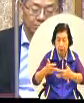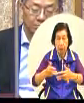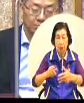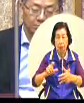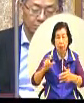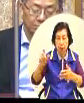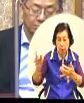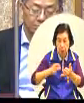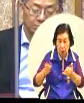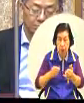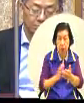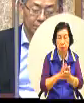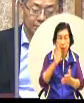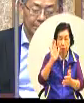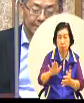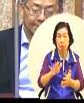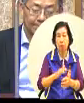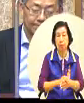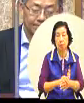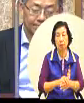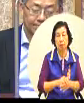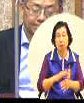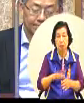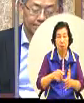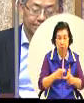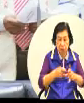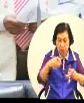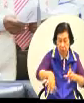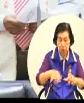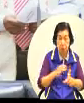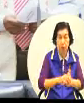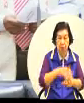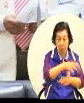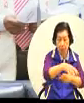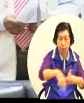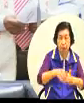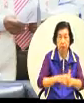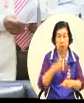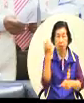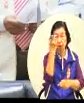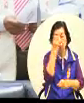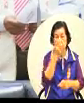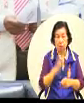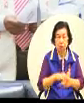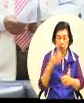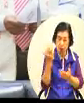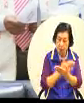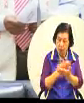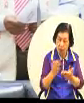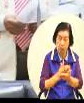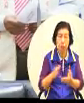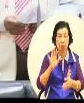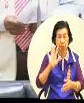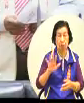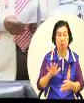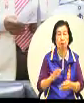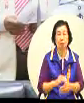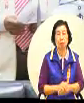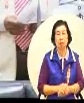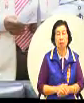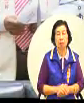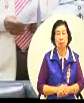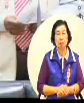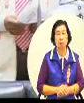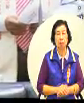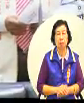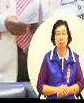在那个区域做长期的这个环境监测还有变动的一个评估，所以这一次在那